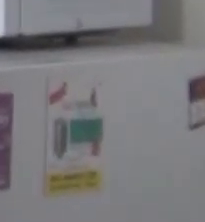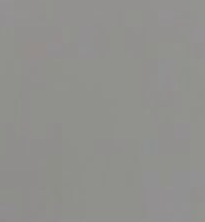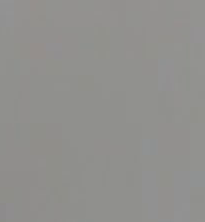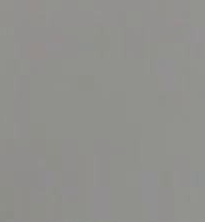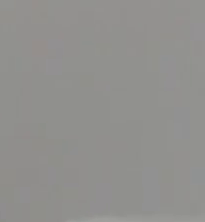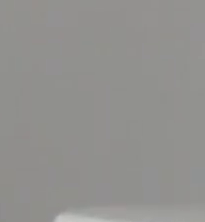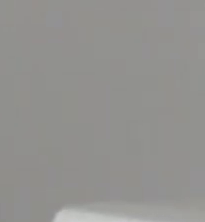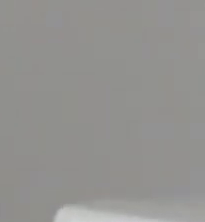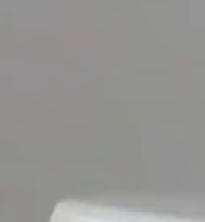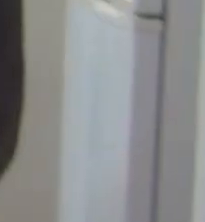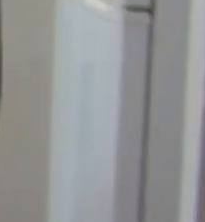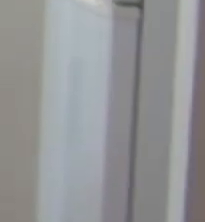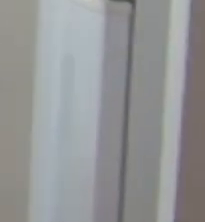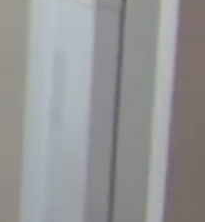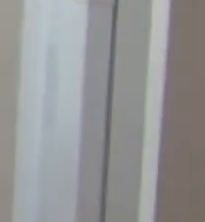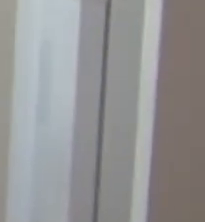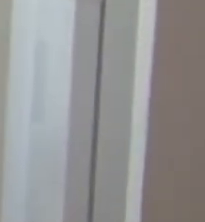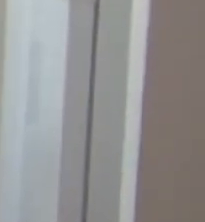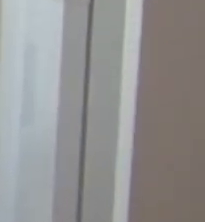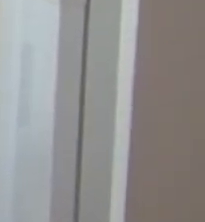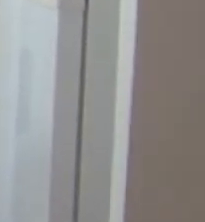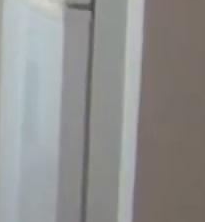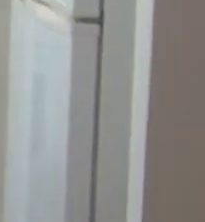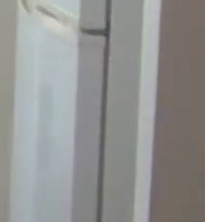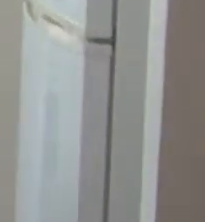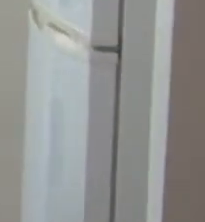הקהילתי, והכל השאר תלוי בי. זה לא היה קל, זה היה